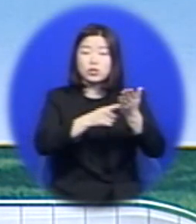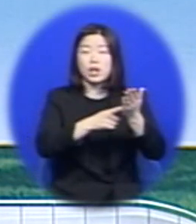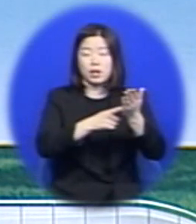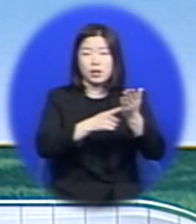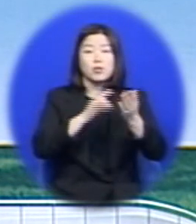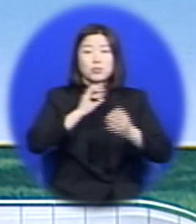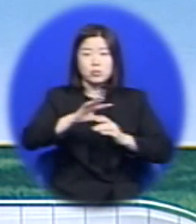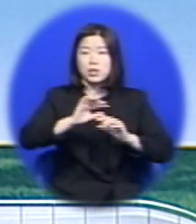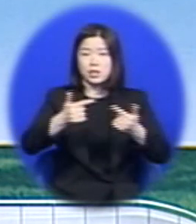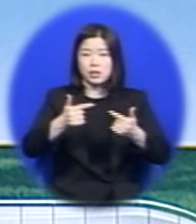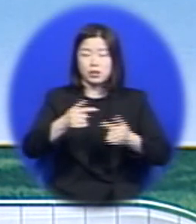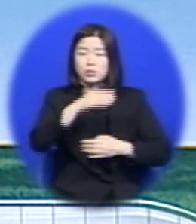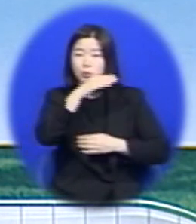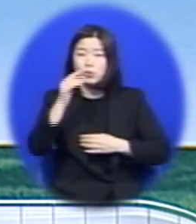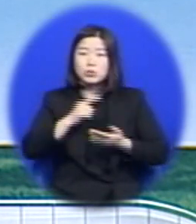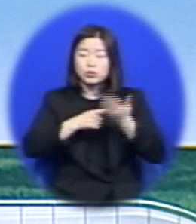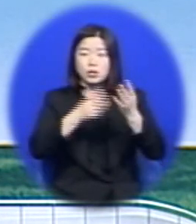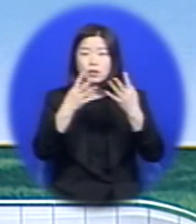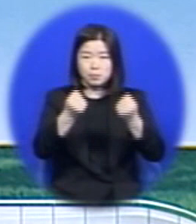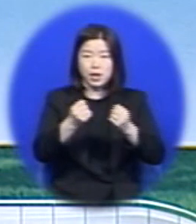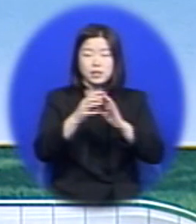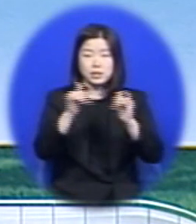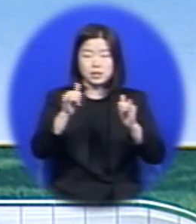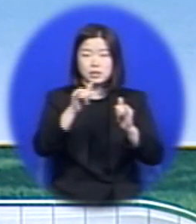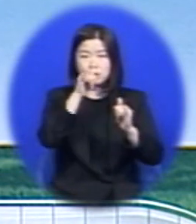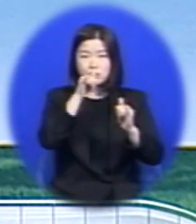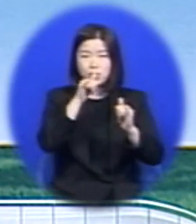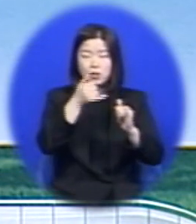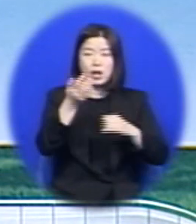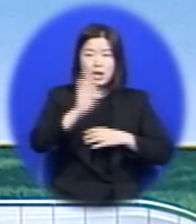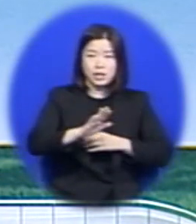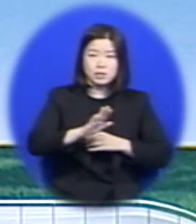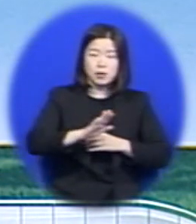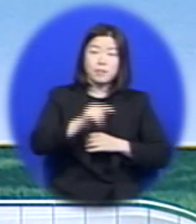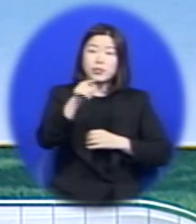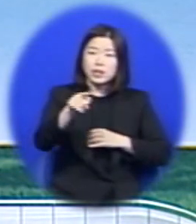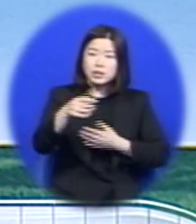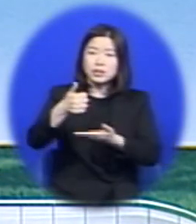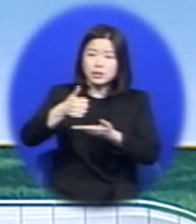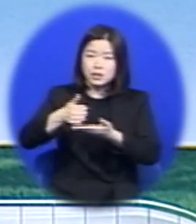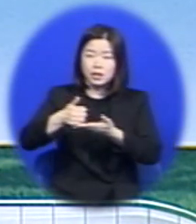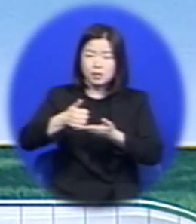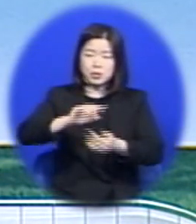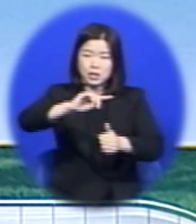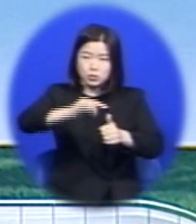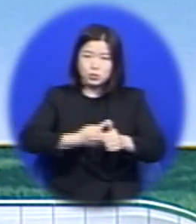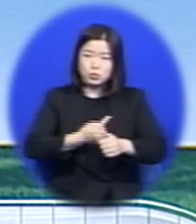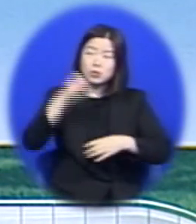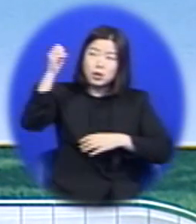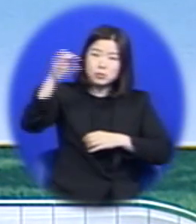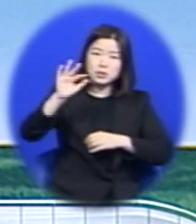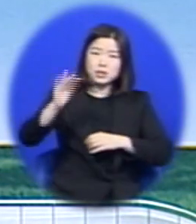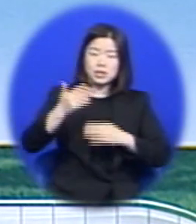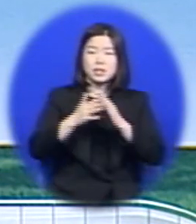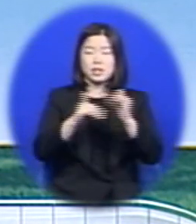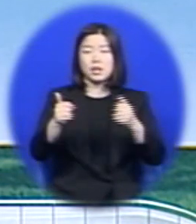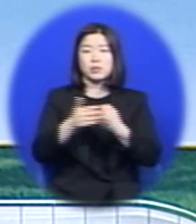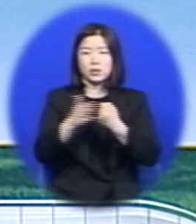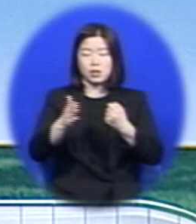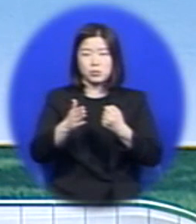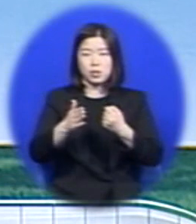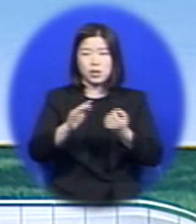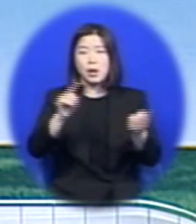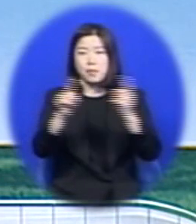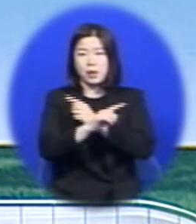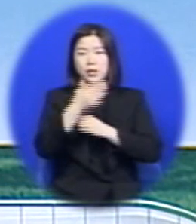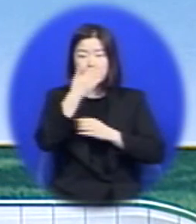많이 있었습니다. 윌리엄 윌버포스가 스스로 빛이 된 사람이었기 때문입니다. 그는